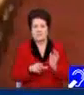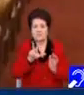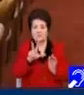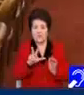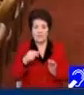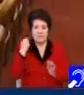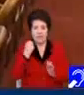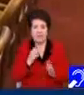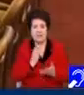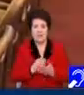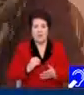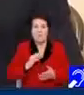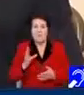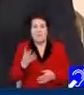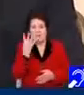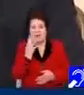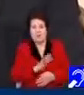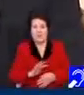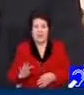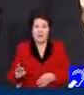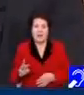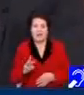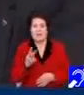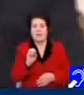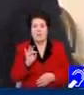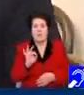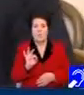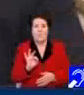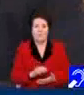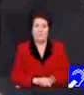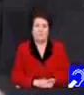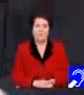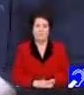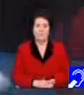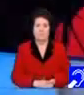ani, are o avere estimată la 4 miliarde de euro.